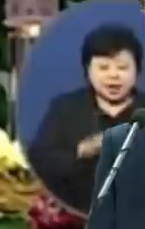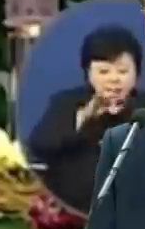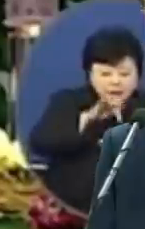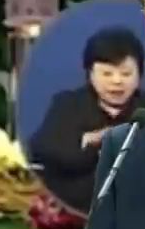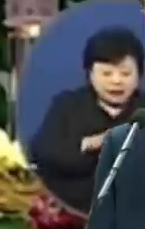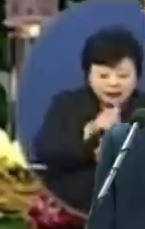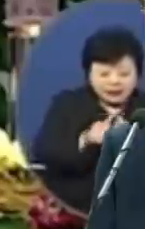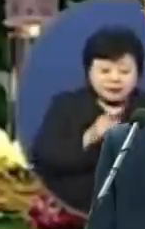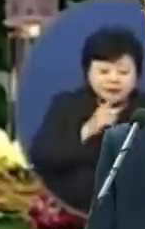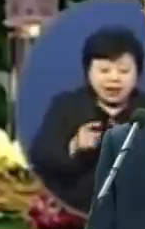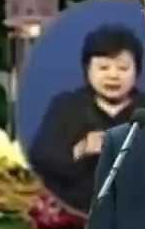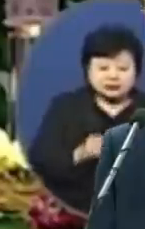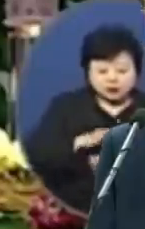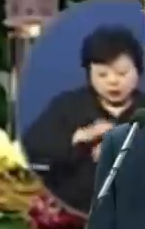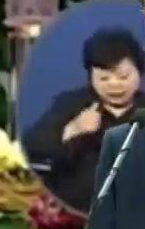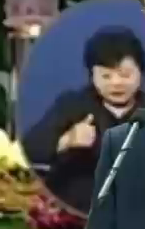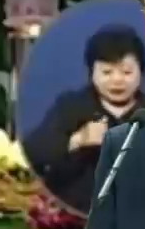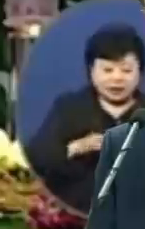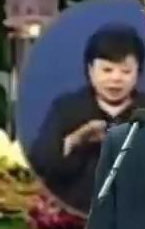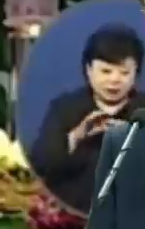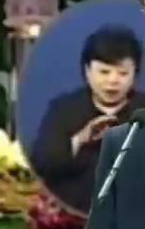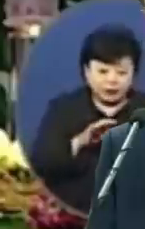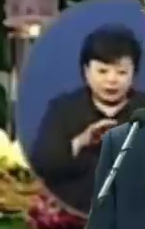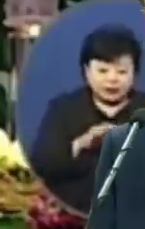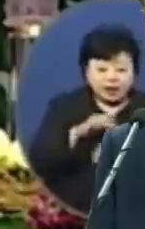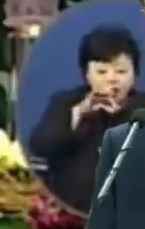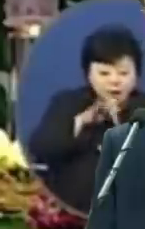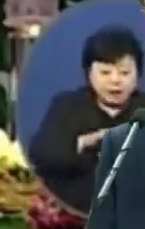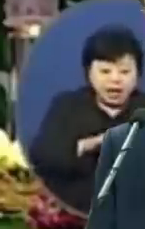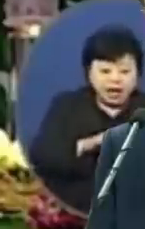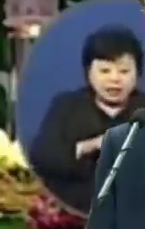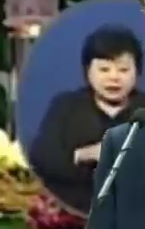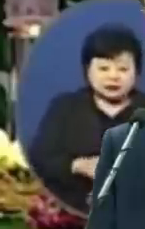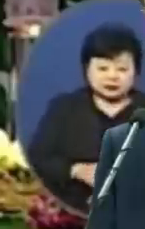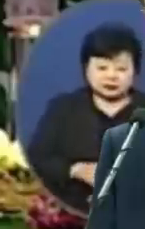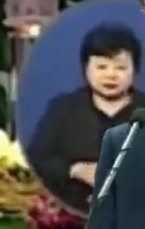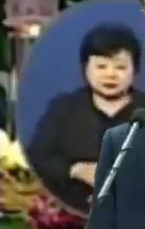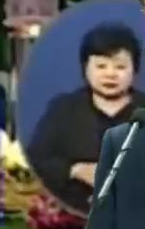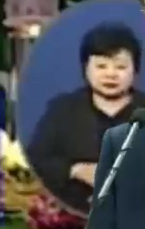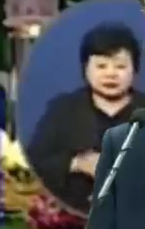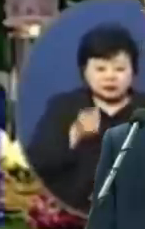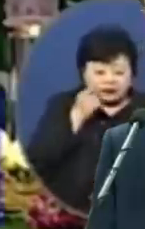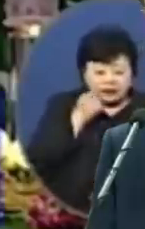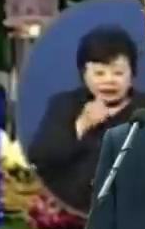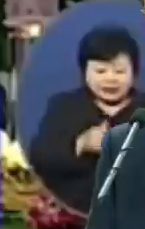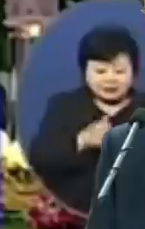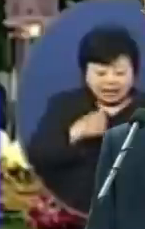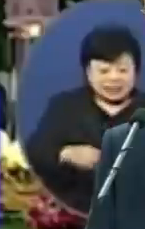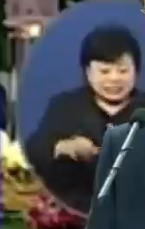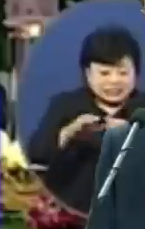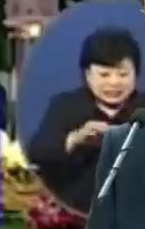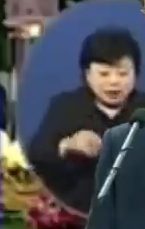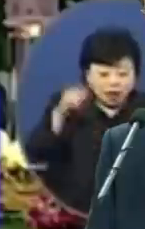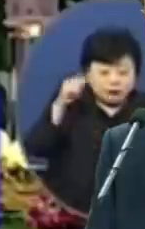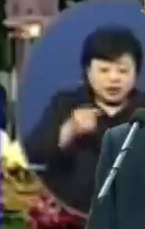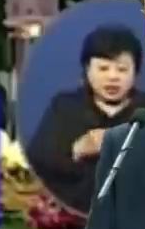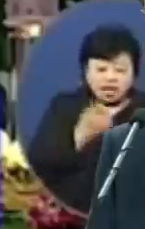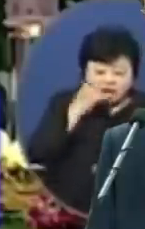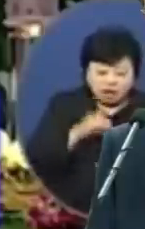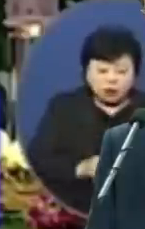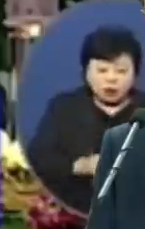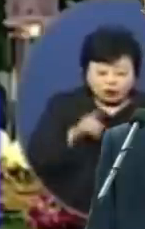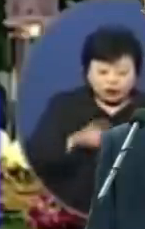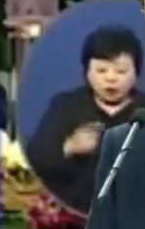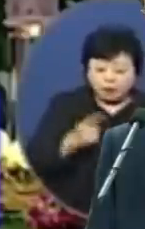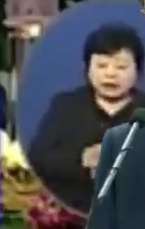마귀에게는 하나님 말씀으로 대결하면 마귀는 어찌할지 못합니다. 내가 만일 하나님의 아들이여든 명하여 이 돌들로 떡덩이가 되게